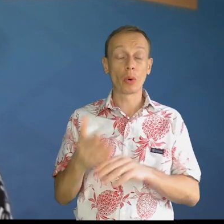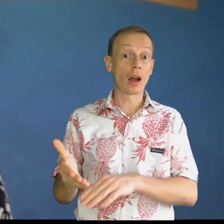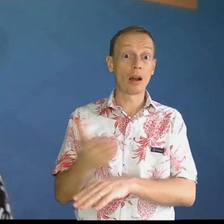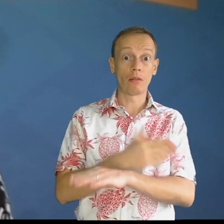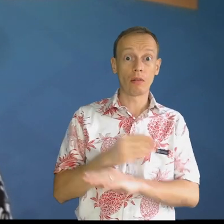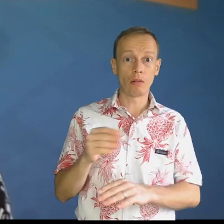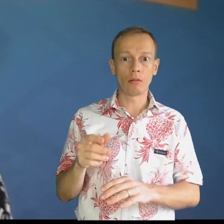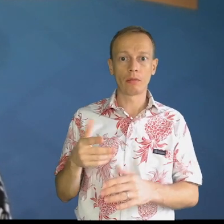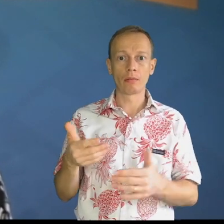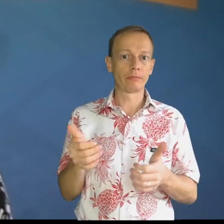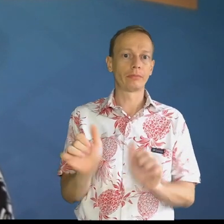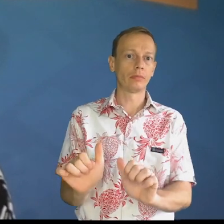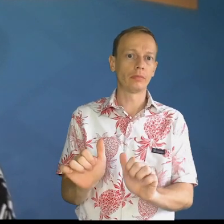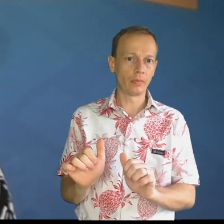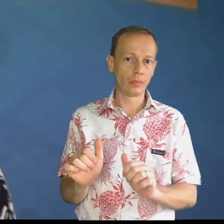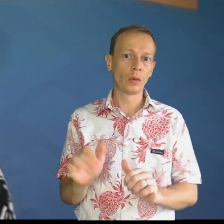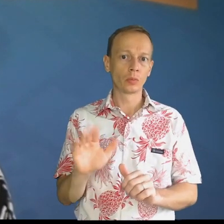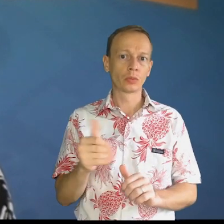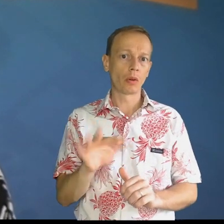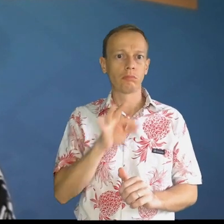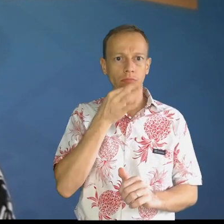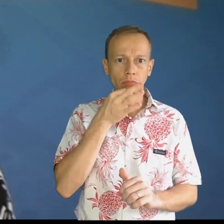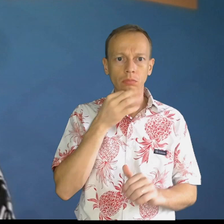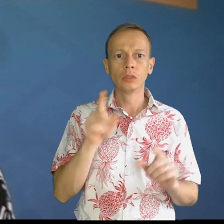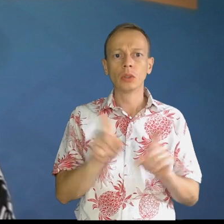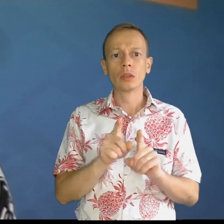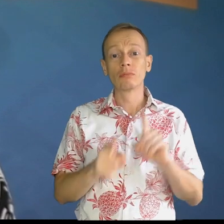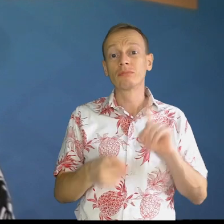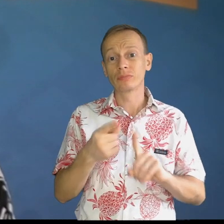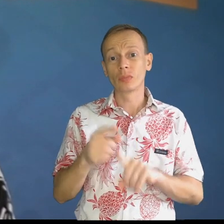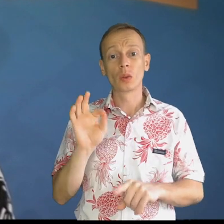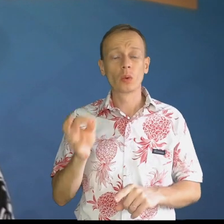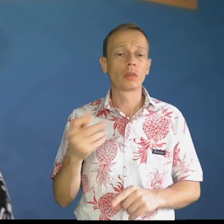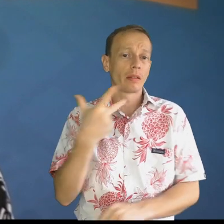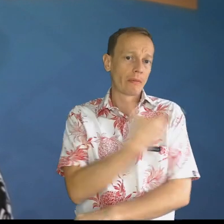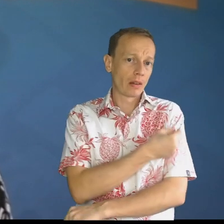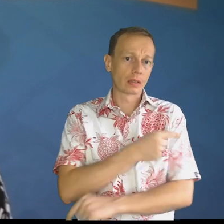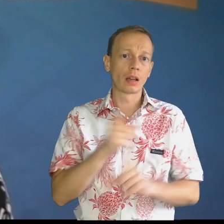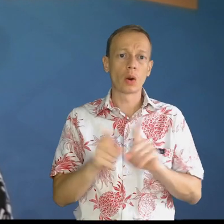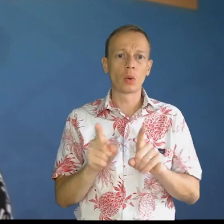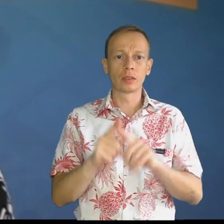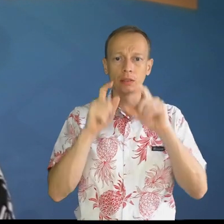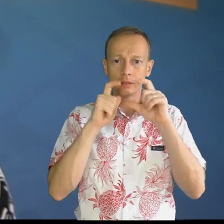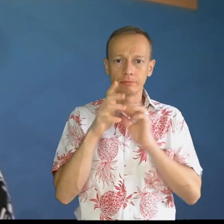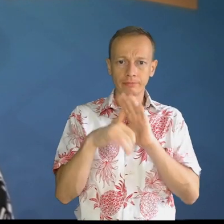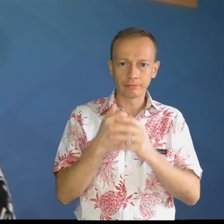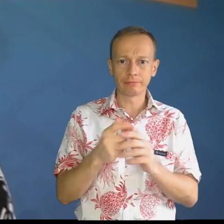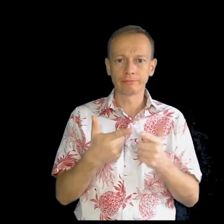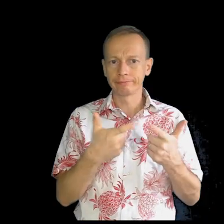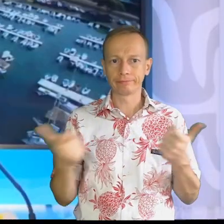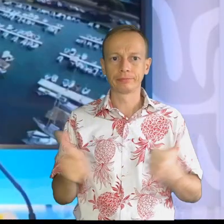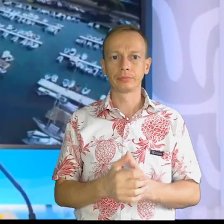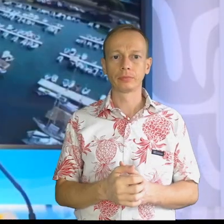bénéficie d'un traitement précoce. Et puis voilà, mais le plus important effectivement reste la vaccination et les gestes